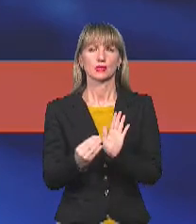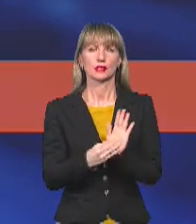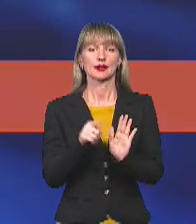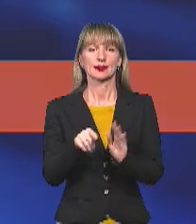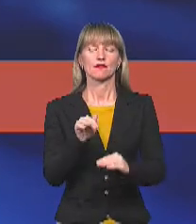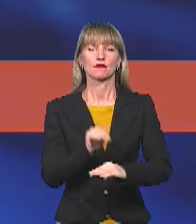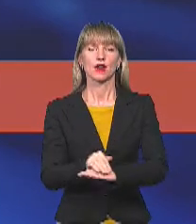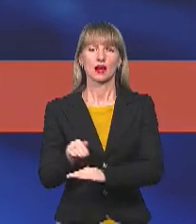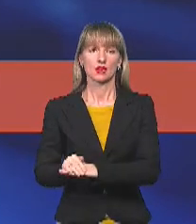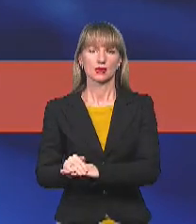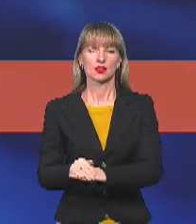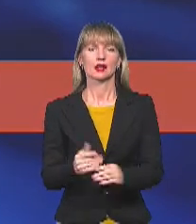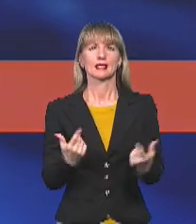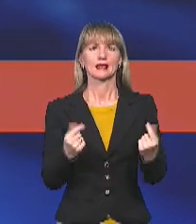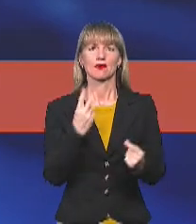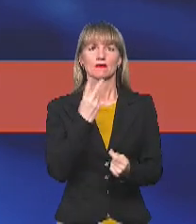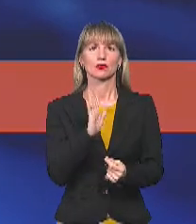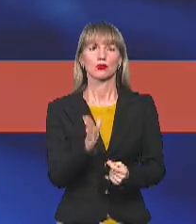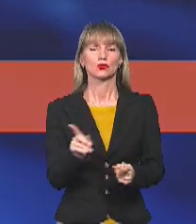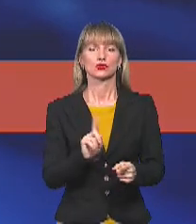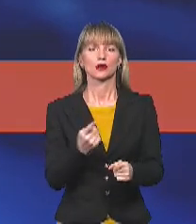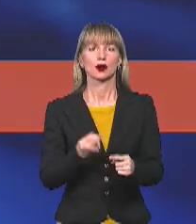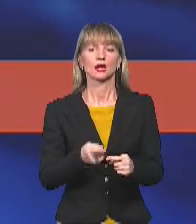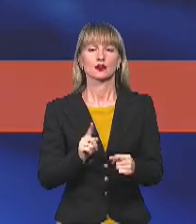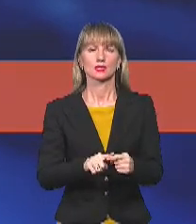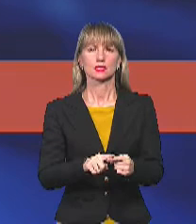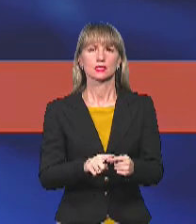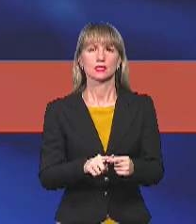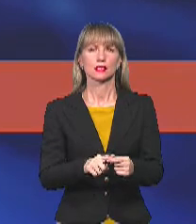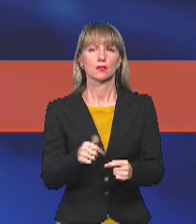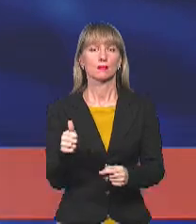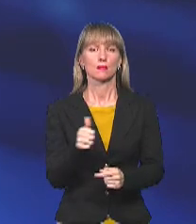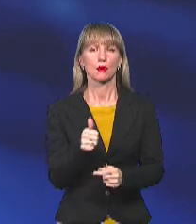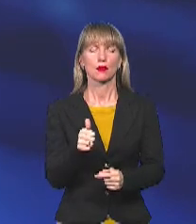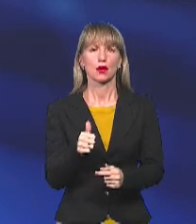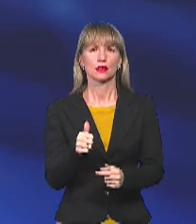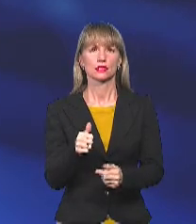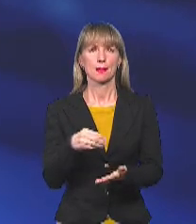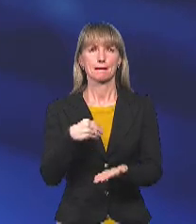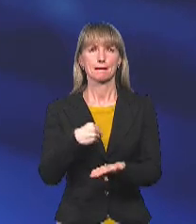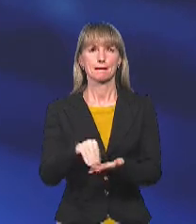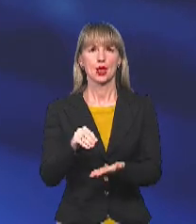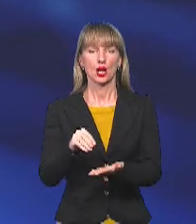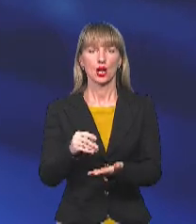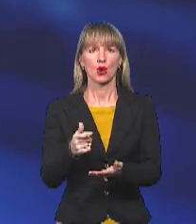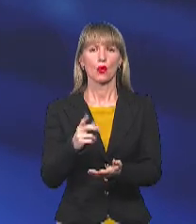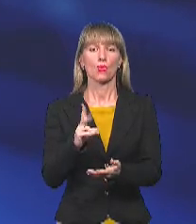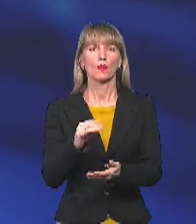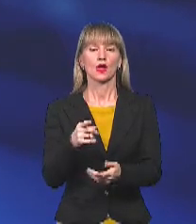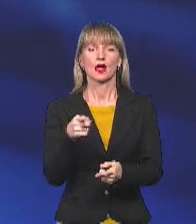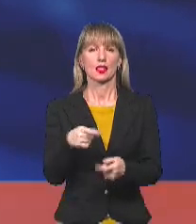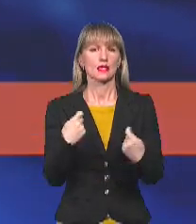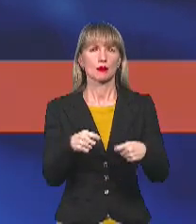факти, де видно було, що це, по-перше, перекупники, і вони не продають